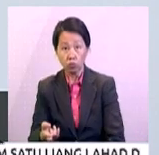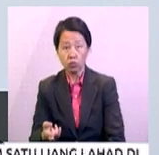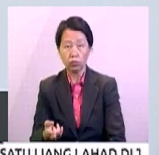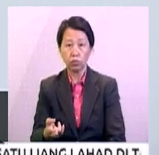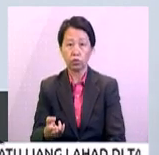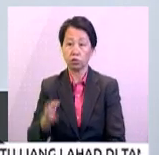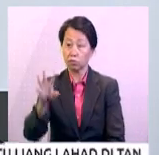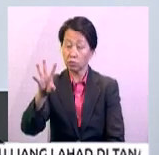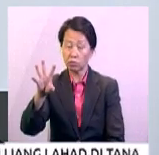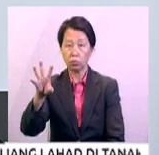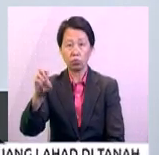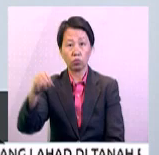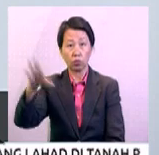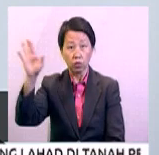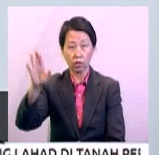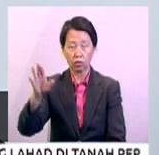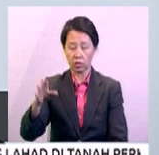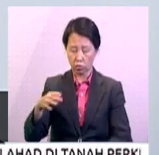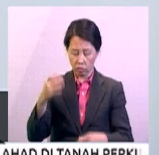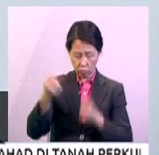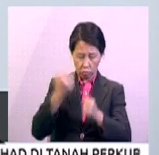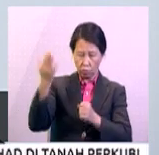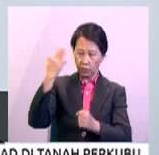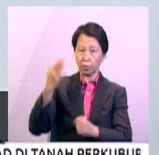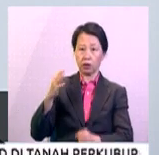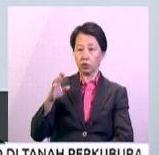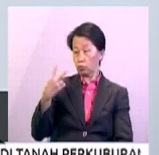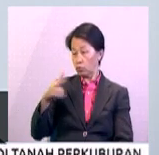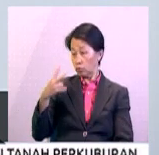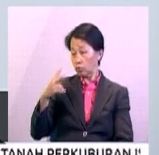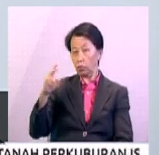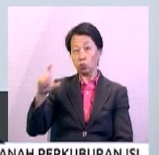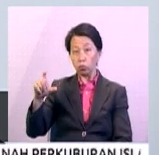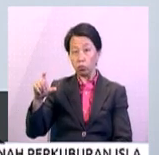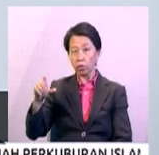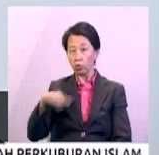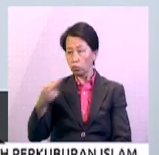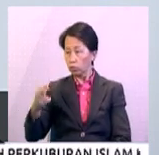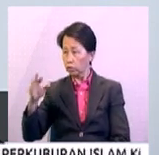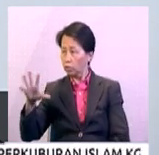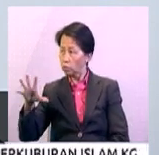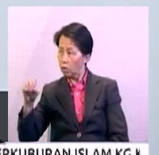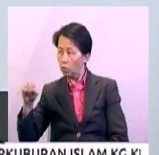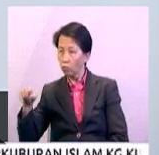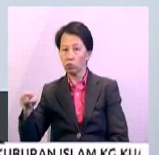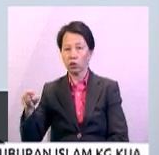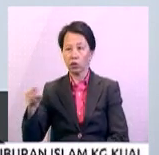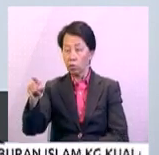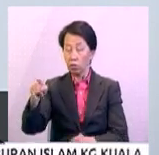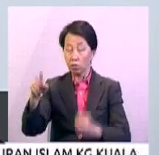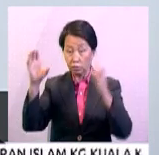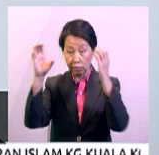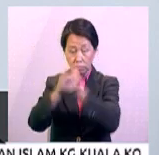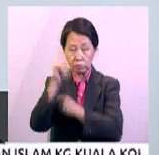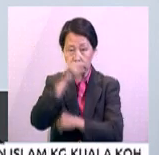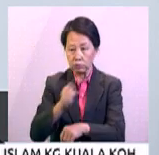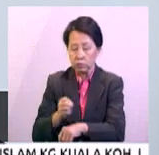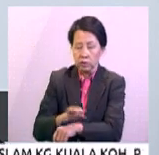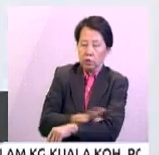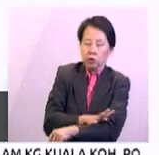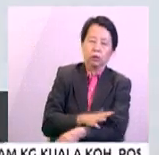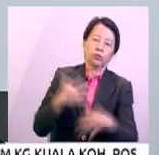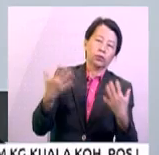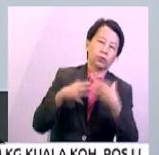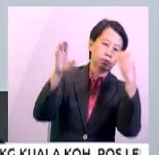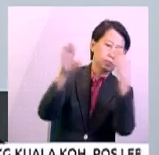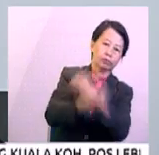sudah. Jadi ini satu perkembangan yang amat mencabar sekali. Ditulis sekali menggerunkan tapi memang